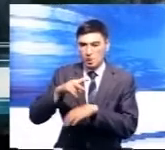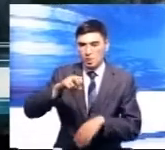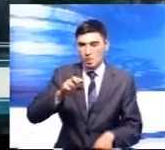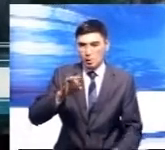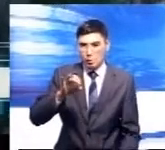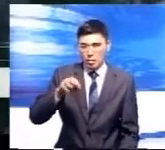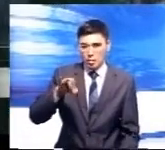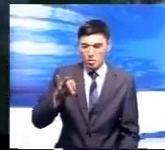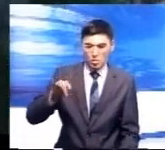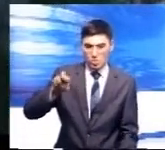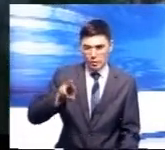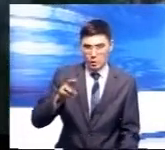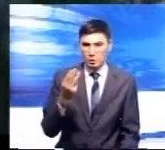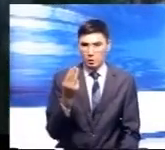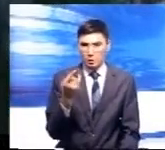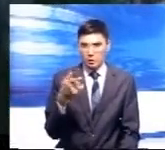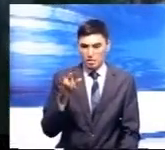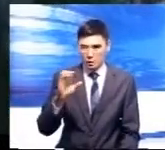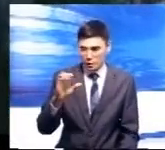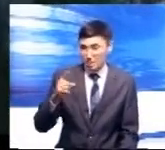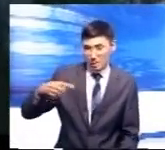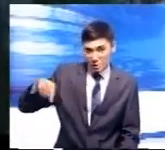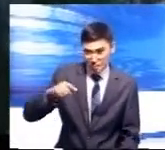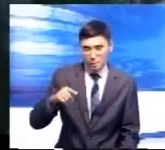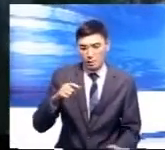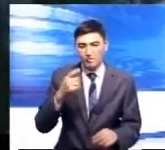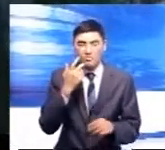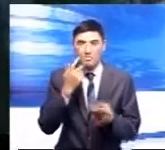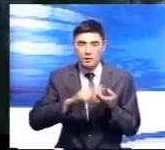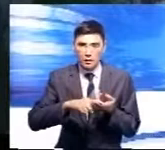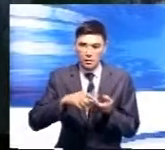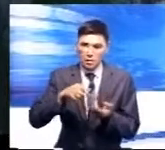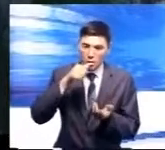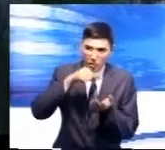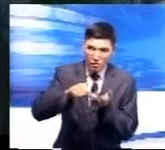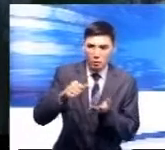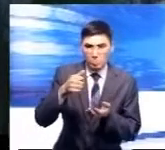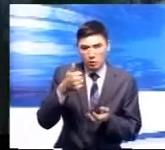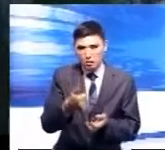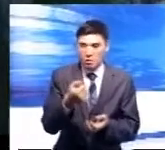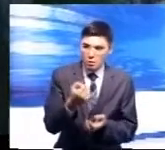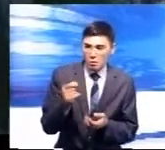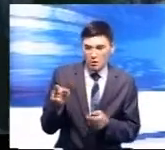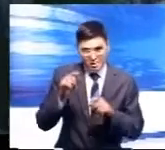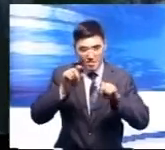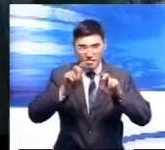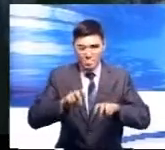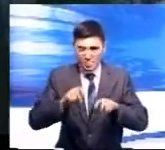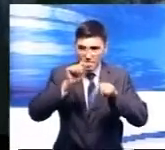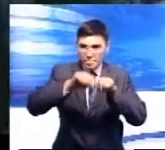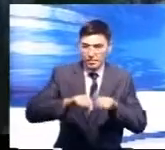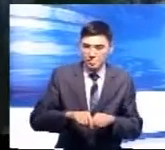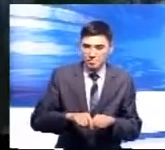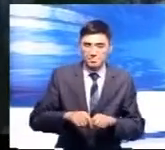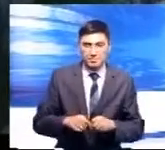лаборатория, ШИГЭС-лаборатория, которая контролирует все вопросы по качеству асфальтобетона. По